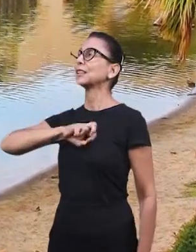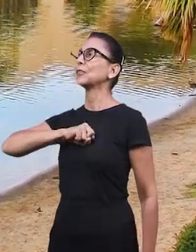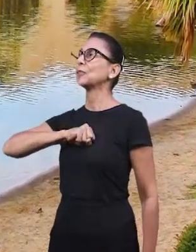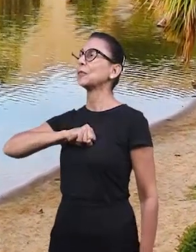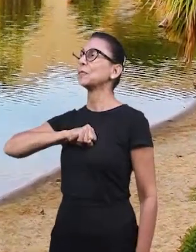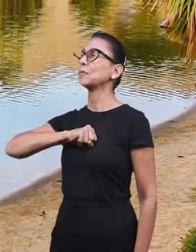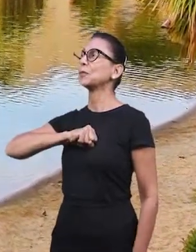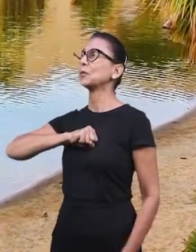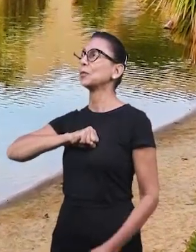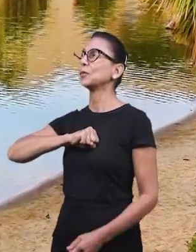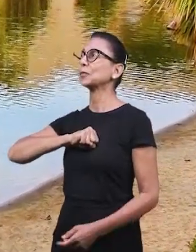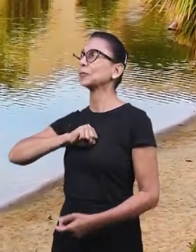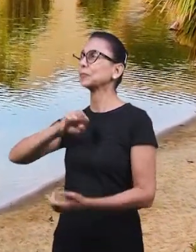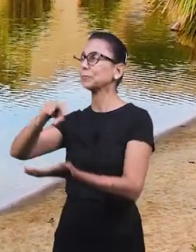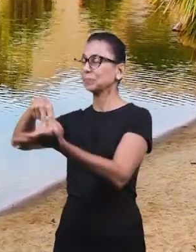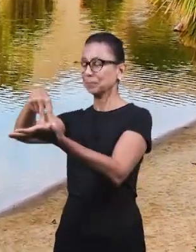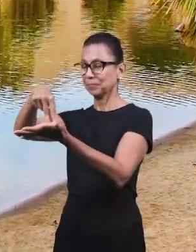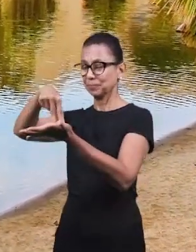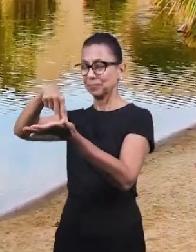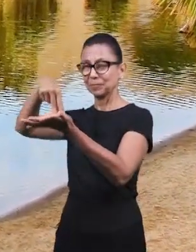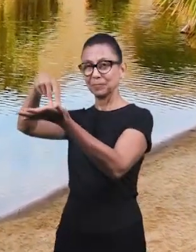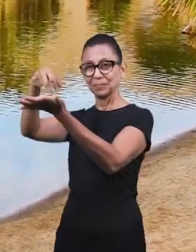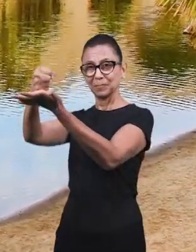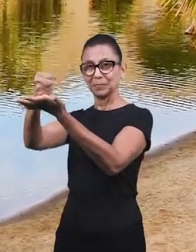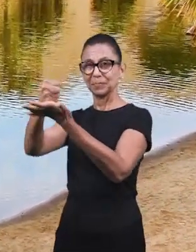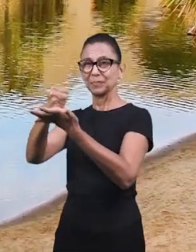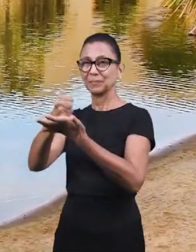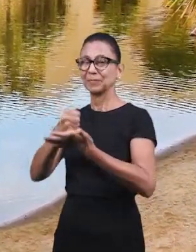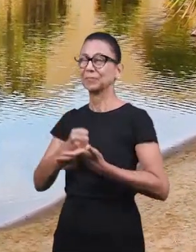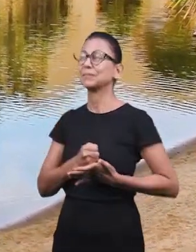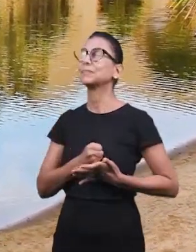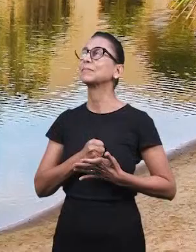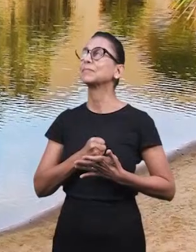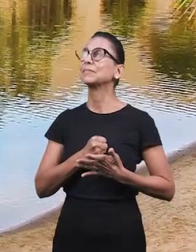И только любовь Твоя поддерживает меня.